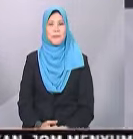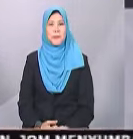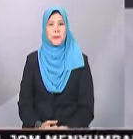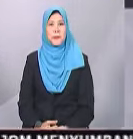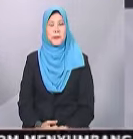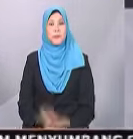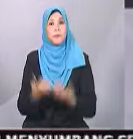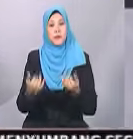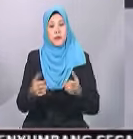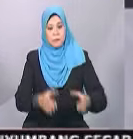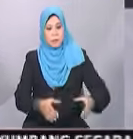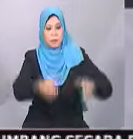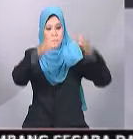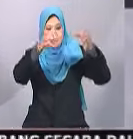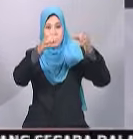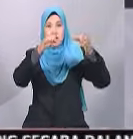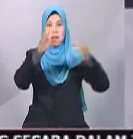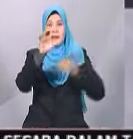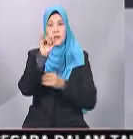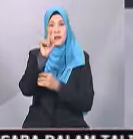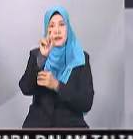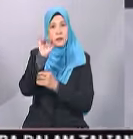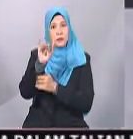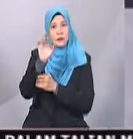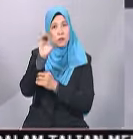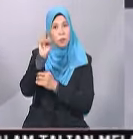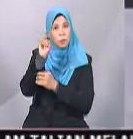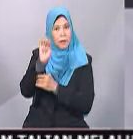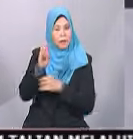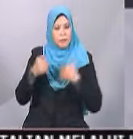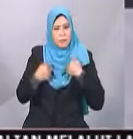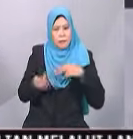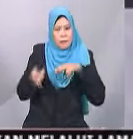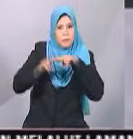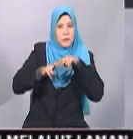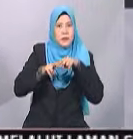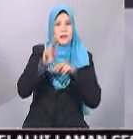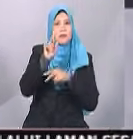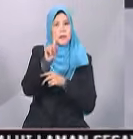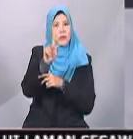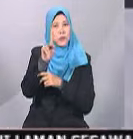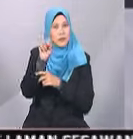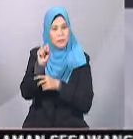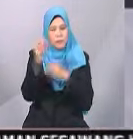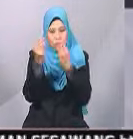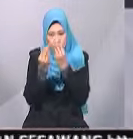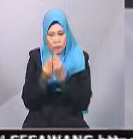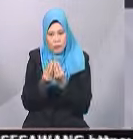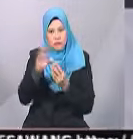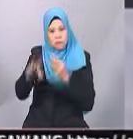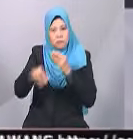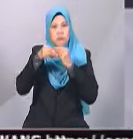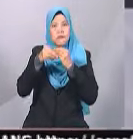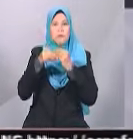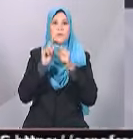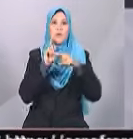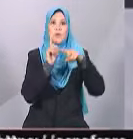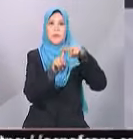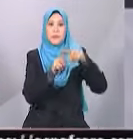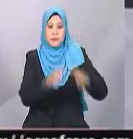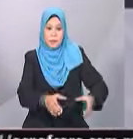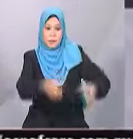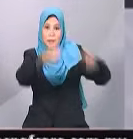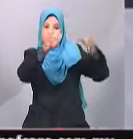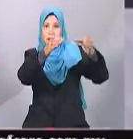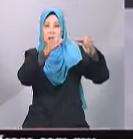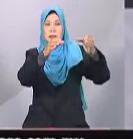Lokaliti Menara Plaza City 1 ada pertambahan satu kes menjadikan jumlah kes positif di Menara City